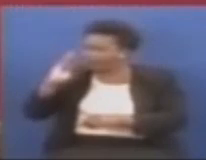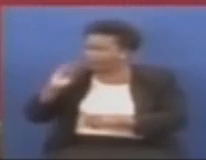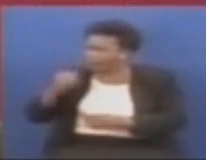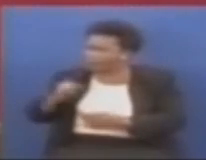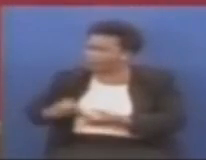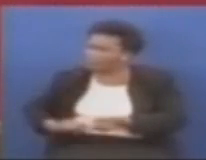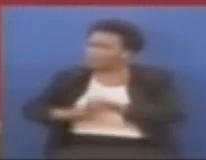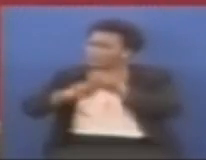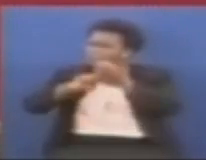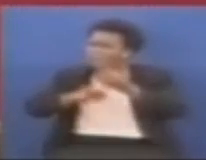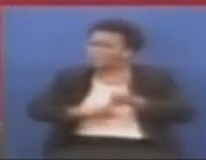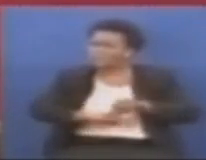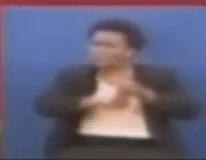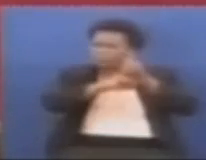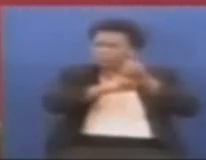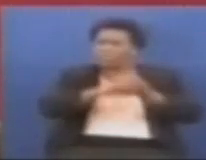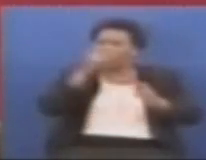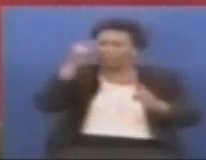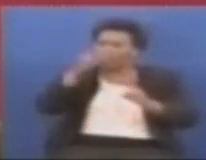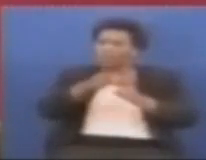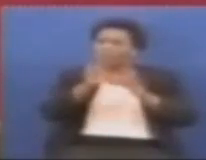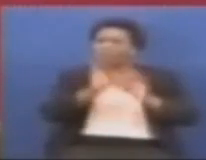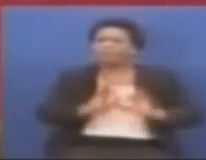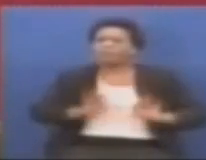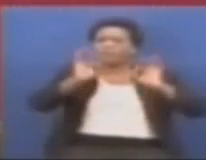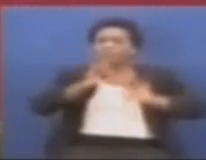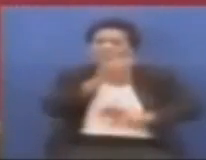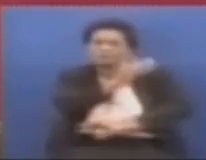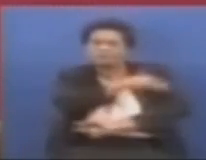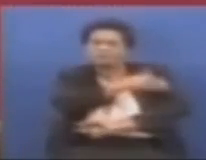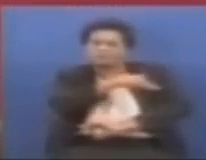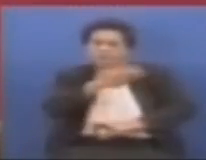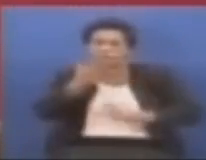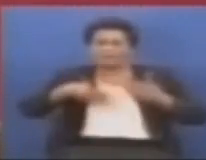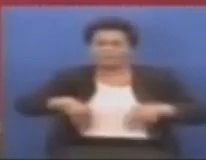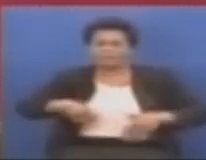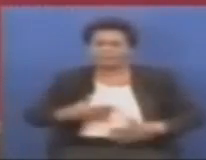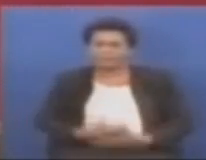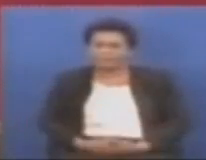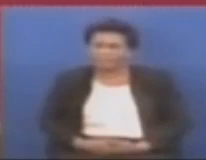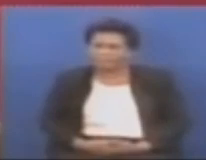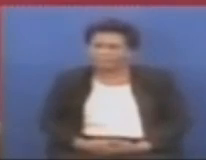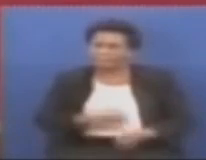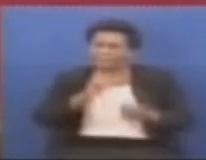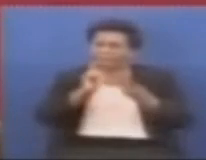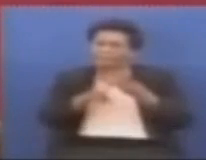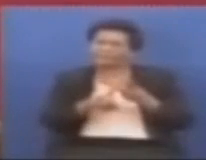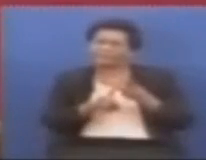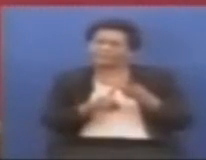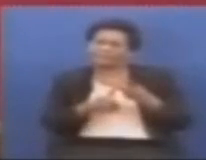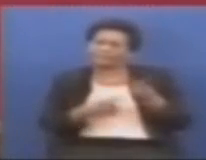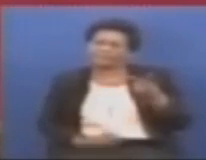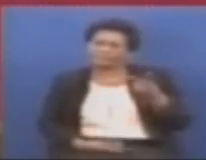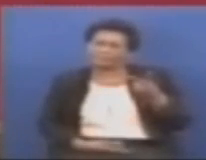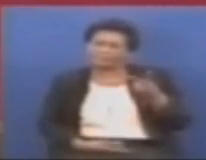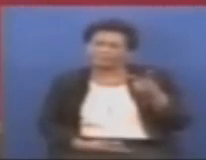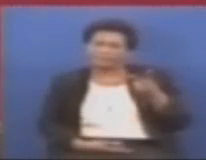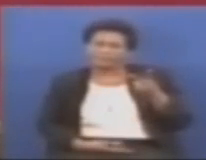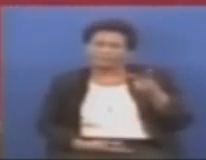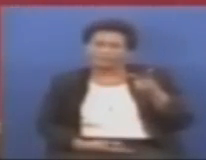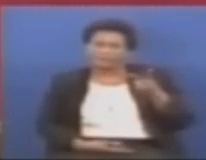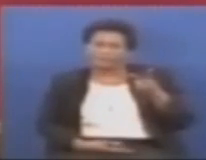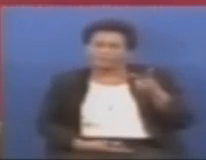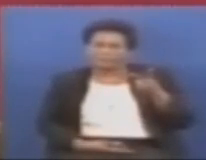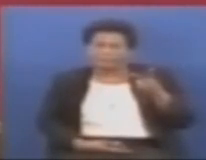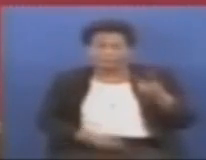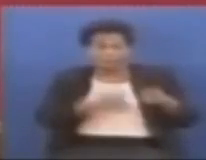kwamba tunaboresha huduma za afya. Lakini Mheshimiwa Spika, katika swali lake la pili kuhusiana na ujenzi pale